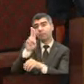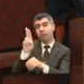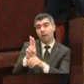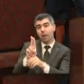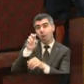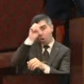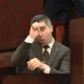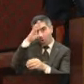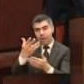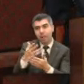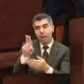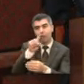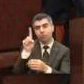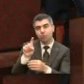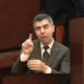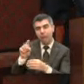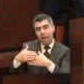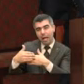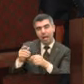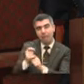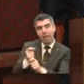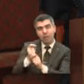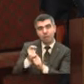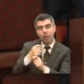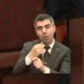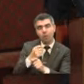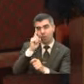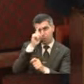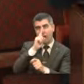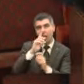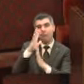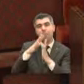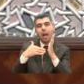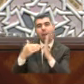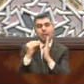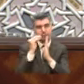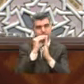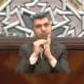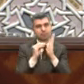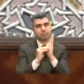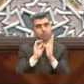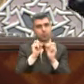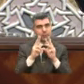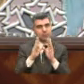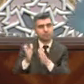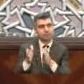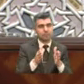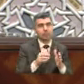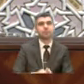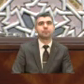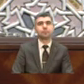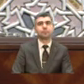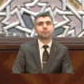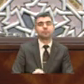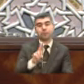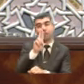اليوسفية جماعة تسحيم، أنا عندي الآن الراجح أننا غندخلوها إن شاء الله في شي برنامج. شكرا سيد الرئيس. شكرا سيد الوزير. ونمر